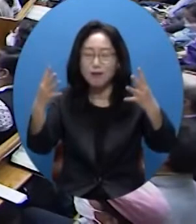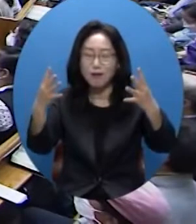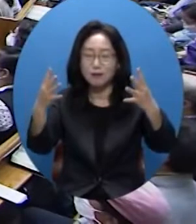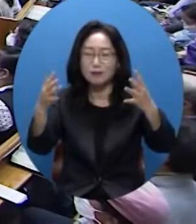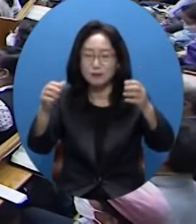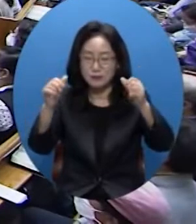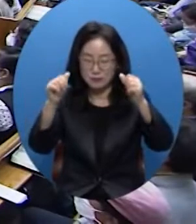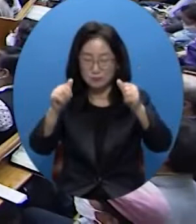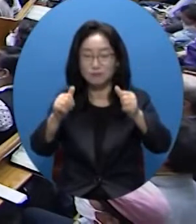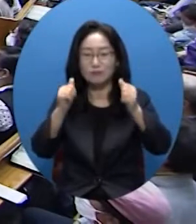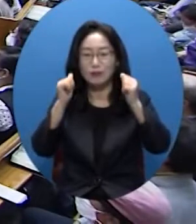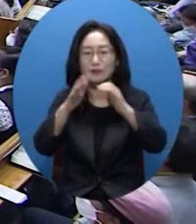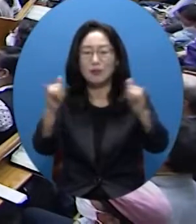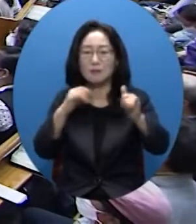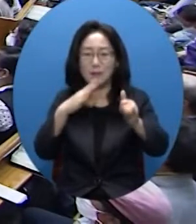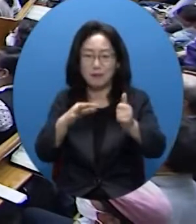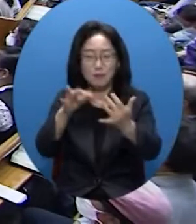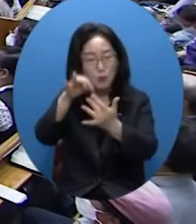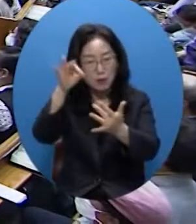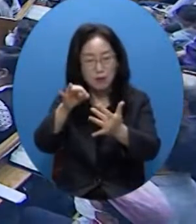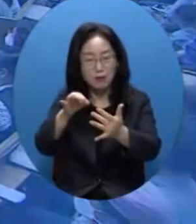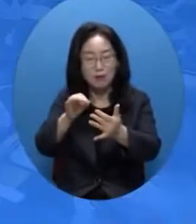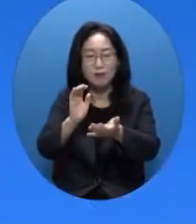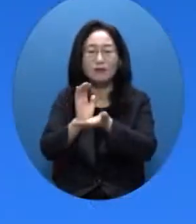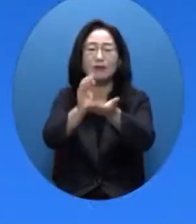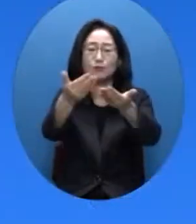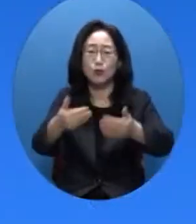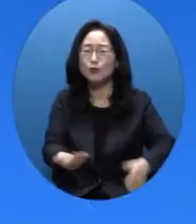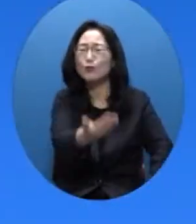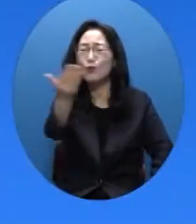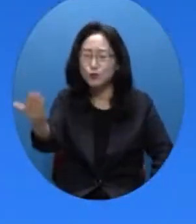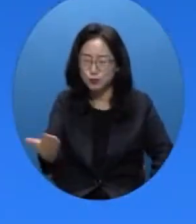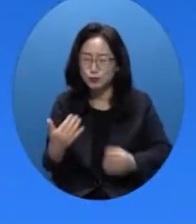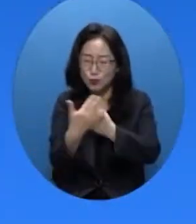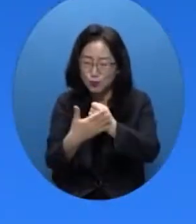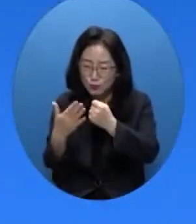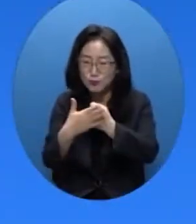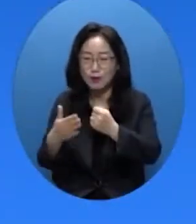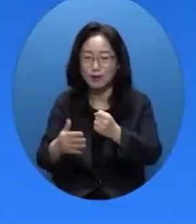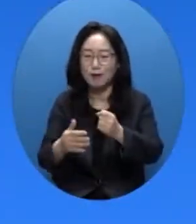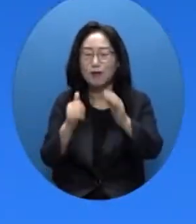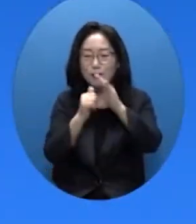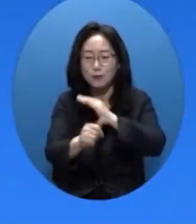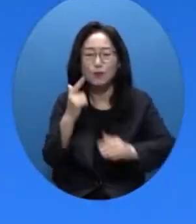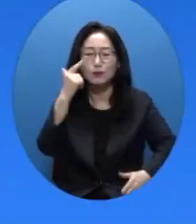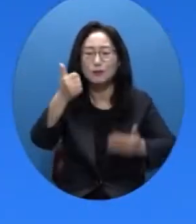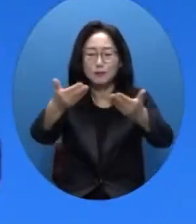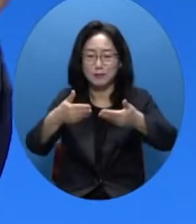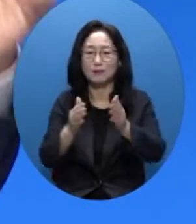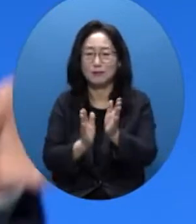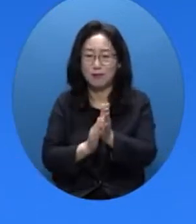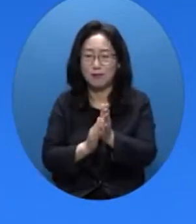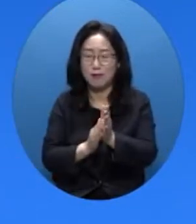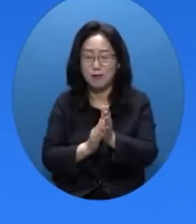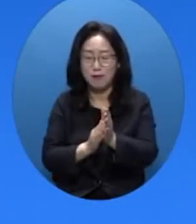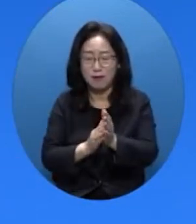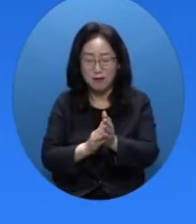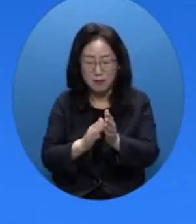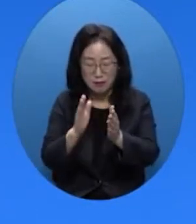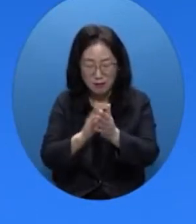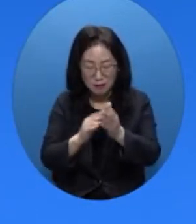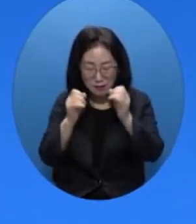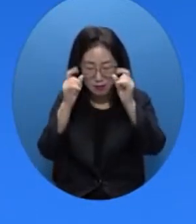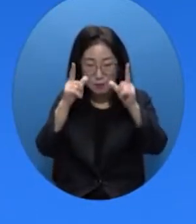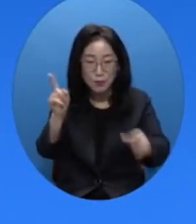것입니다 여러분이 사랑을 실천 있기 때문에 그걸 제가 대표로 받은 것 뿐이지 그래서 제가 무엇을 업계 내 하면 세상 사람들이 보는 것은 이었던